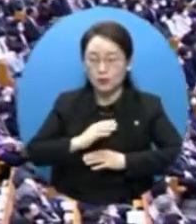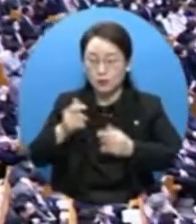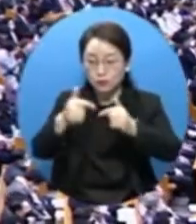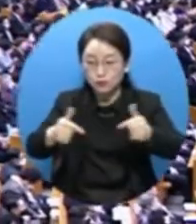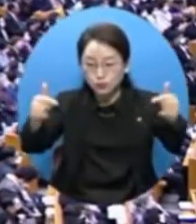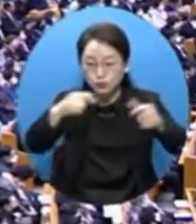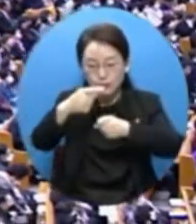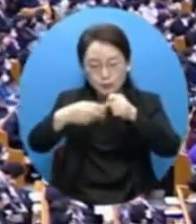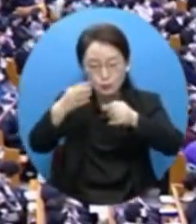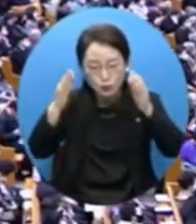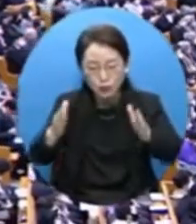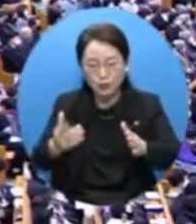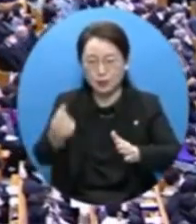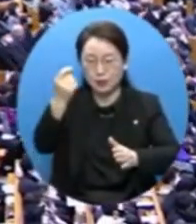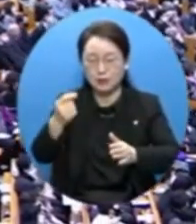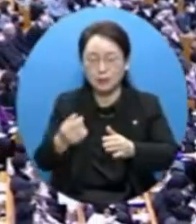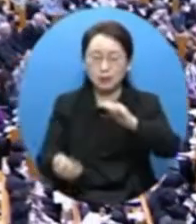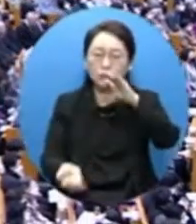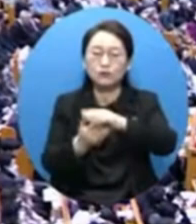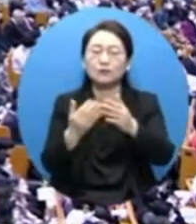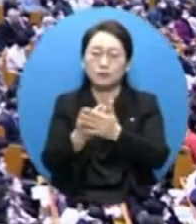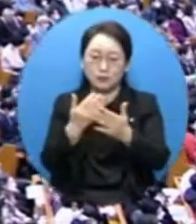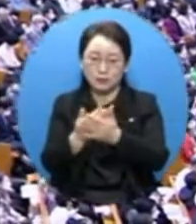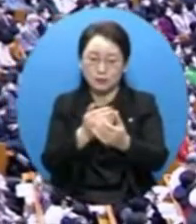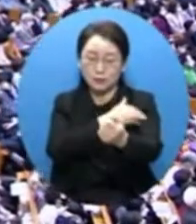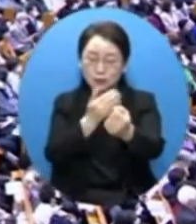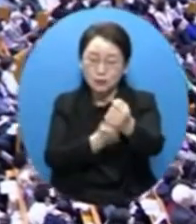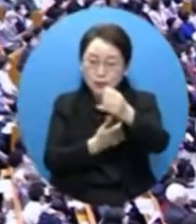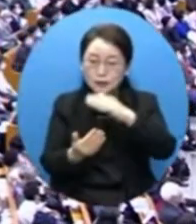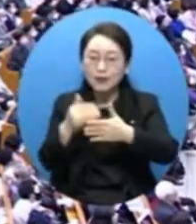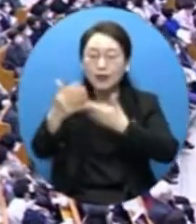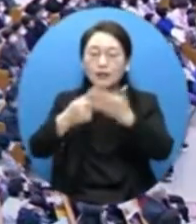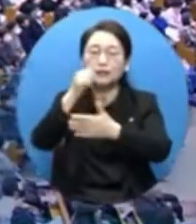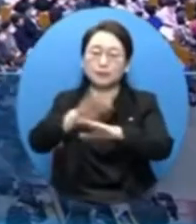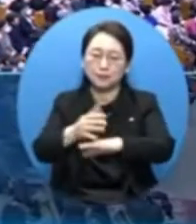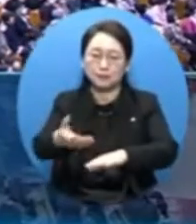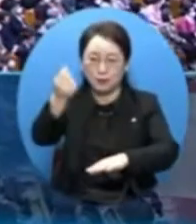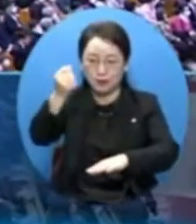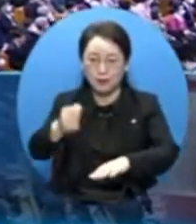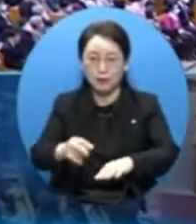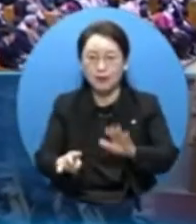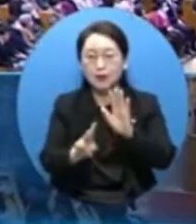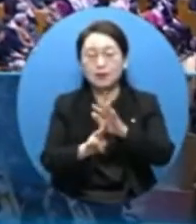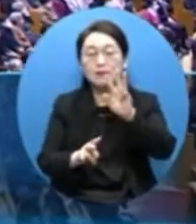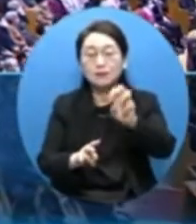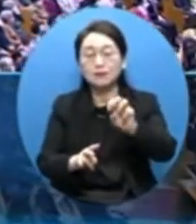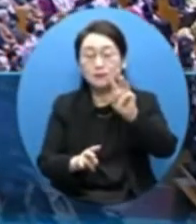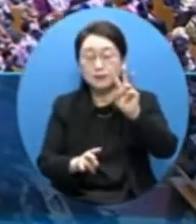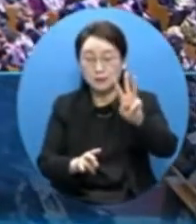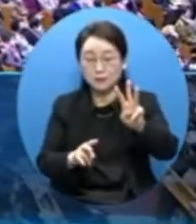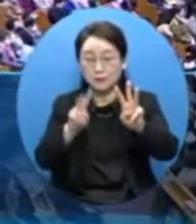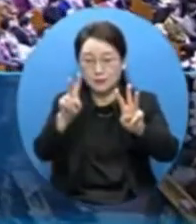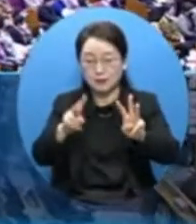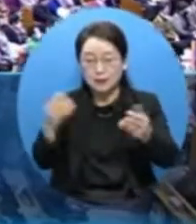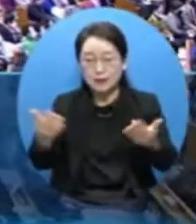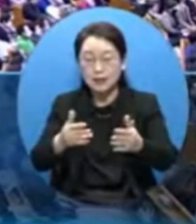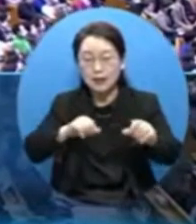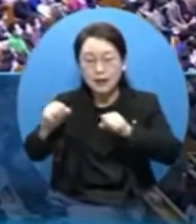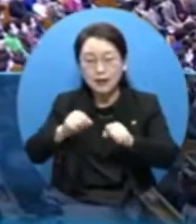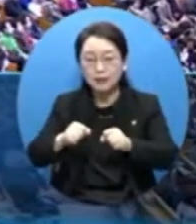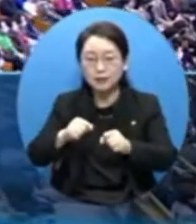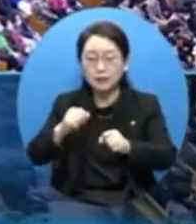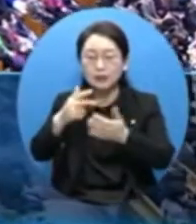주옵소서. 전능하신 하나님께서 이 놀라운 일을 이루시는 것입니다. 예레미야 33장 2절을 말씀합니다. 이를 행하는 야훼, 그것을